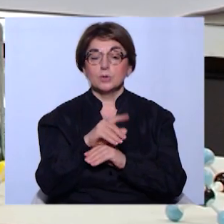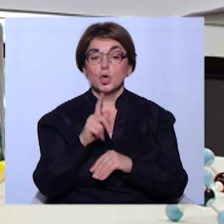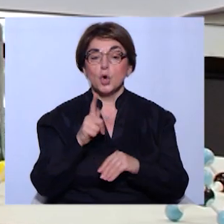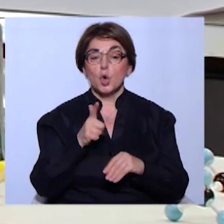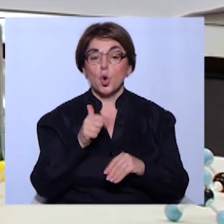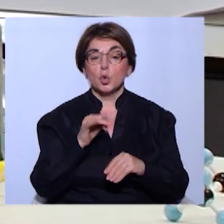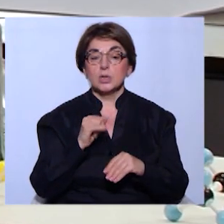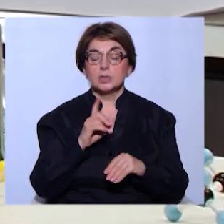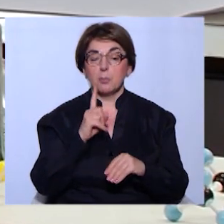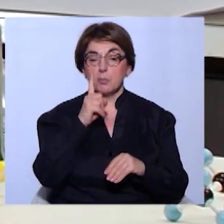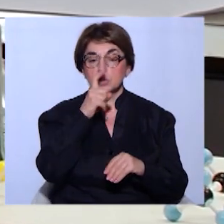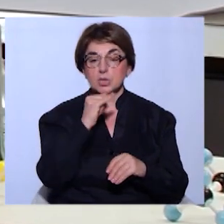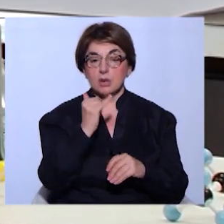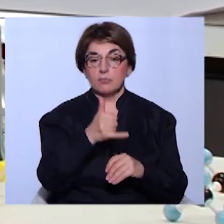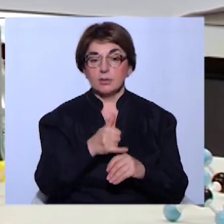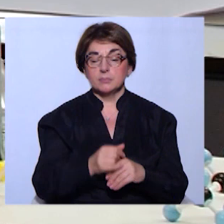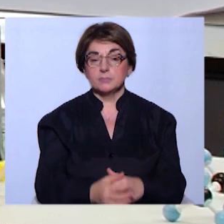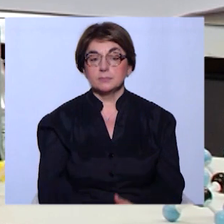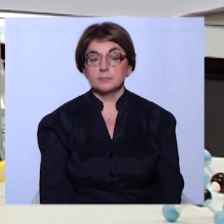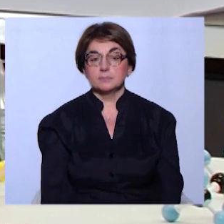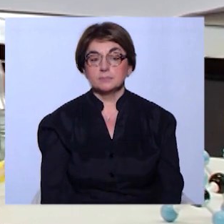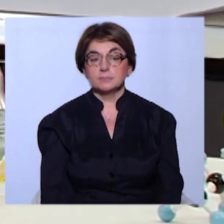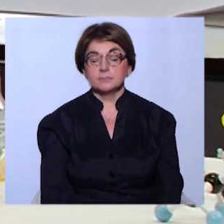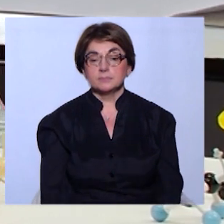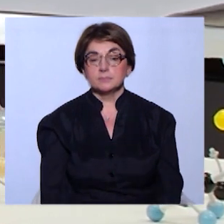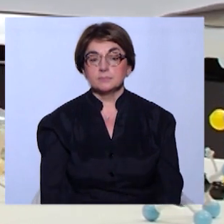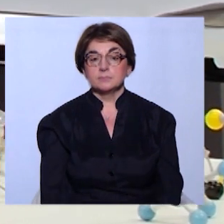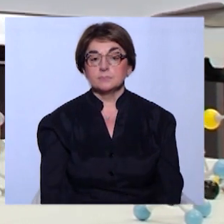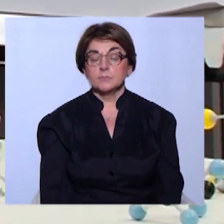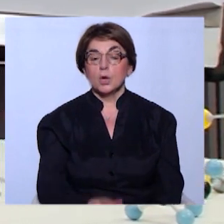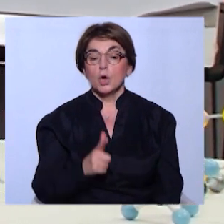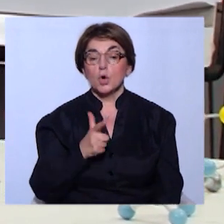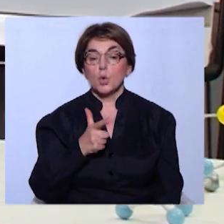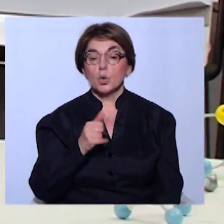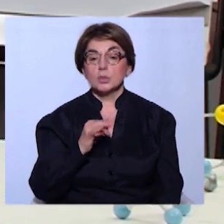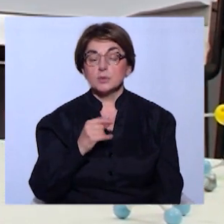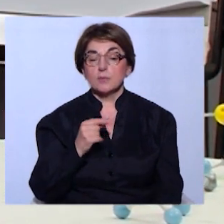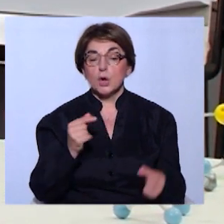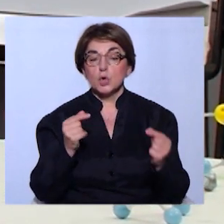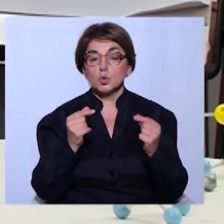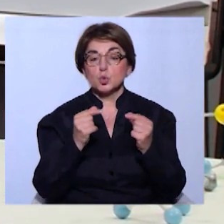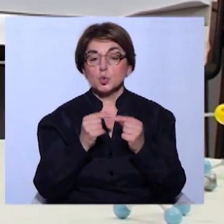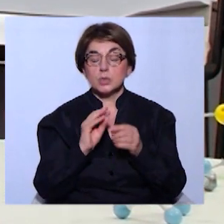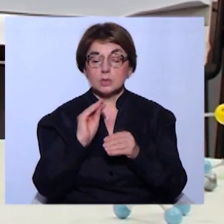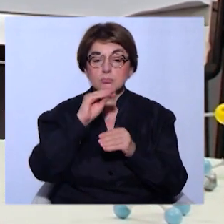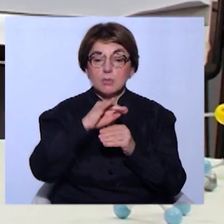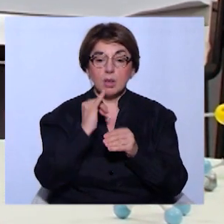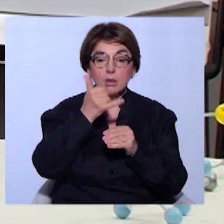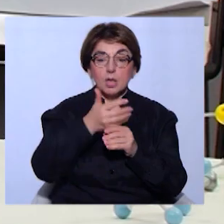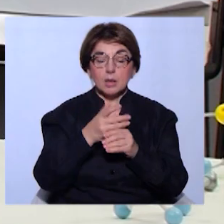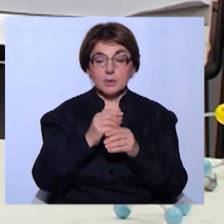გოგირდმჟავა უნდა დაემატოს იმ რაოდენობით, რომ შაქრის ფენა დაფარული იყოს. ეს გვჭირდება